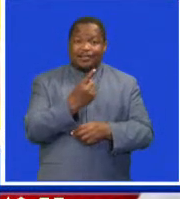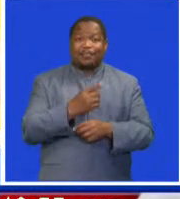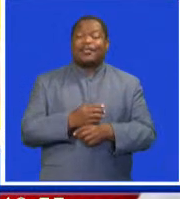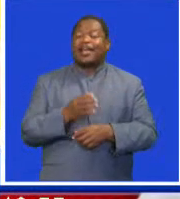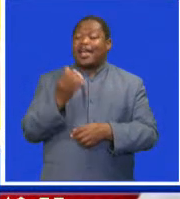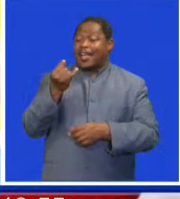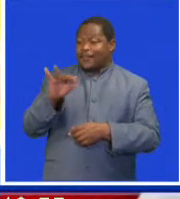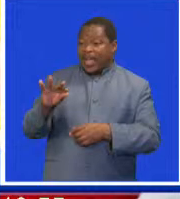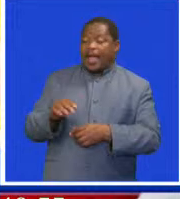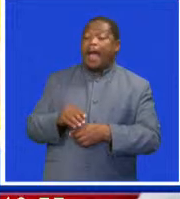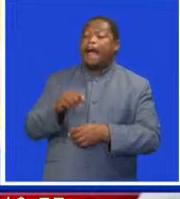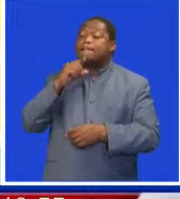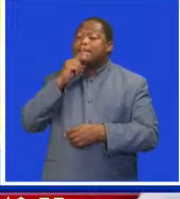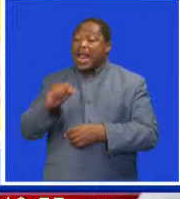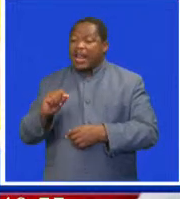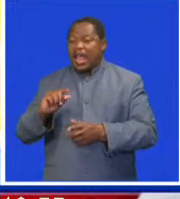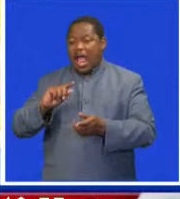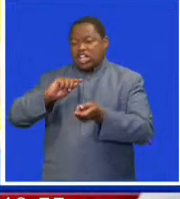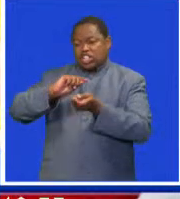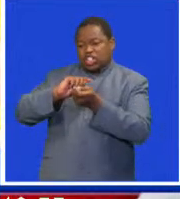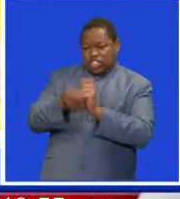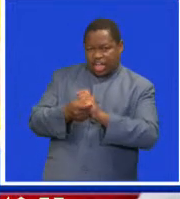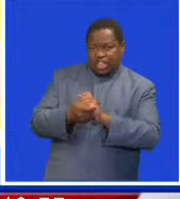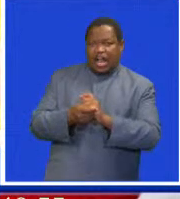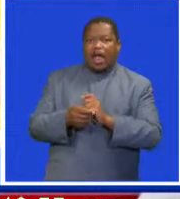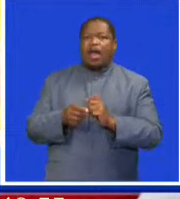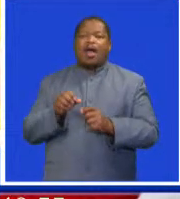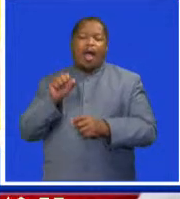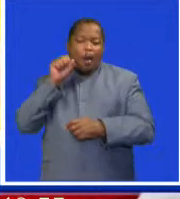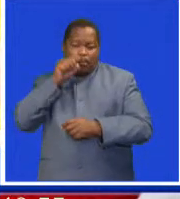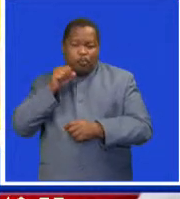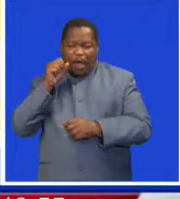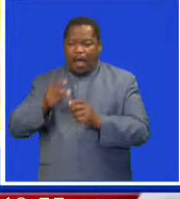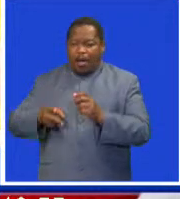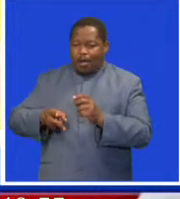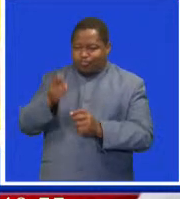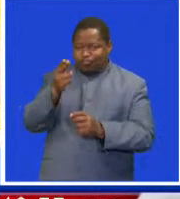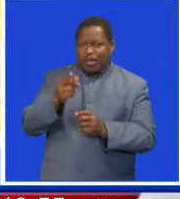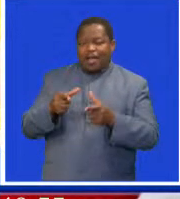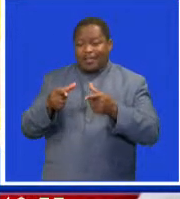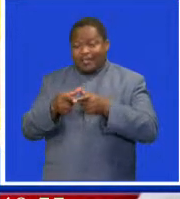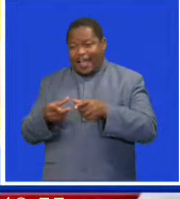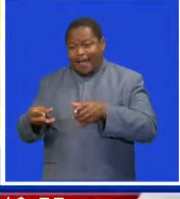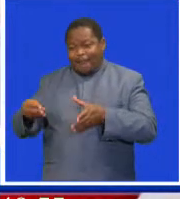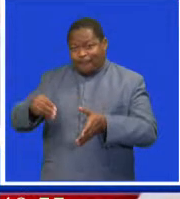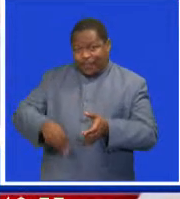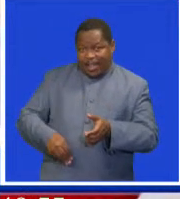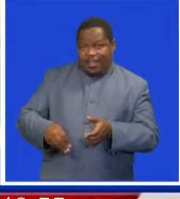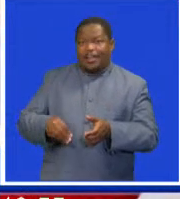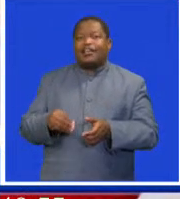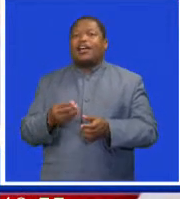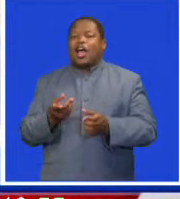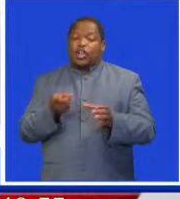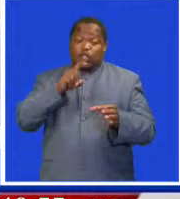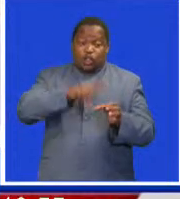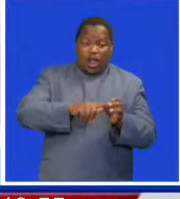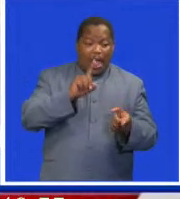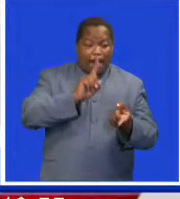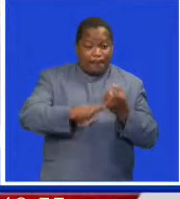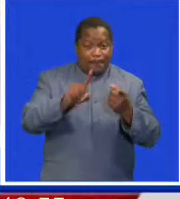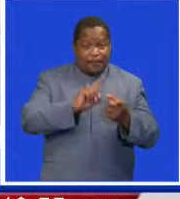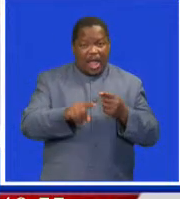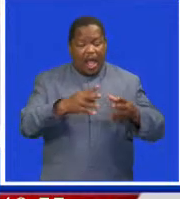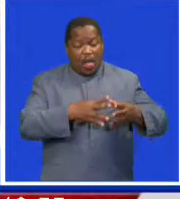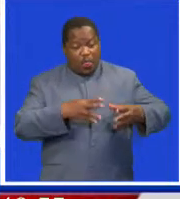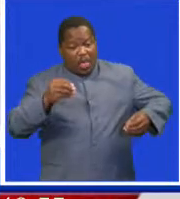lenhlangano ithoba yokucala ukuthi ifimbele labo labashintshe bulili babo ukuthi badlale nabesifazane lenhlangano ke ithi elicwaningeni labo bathole ukuthi